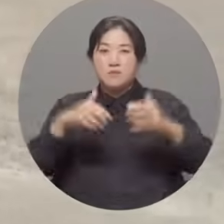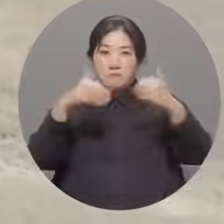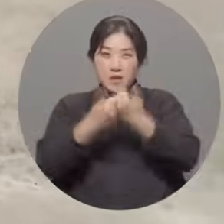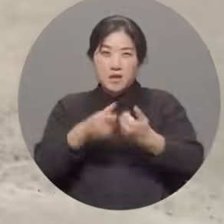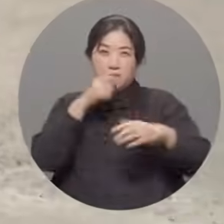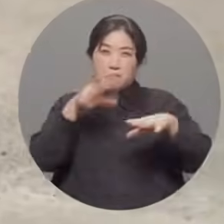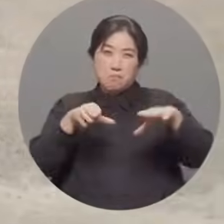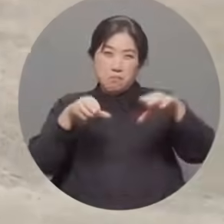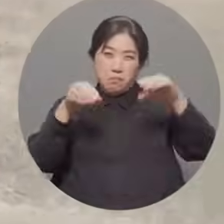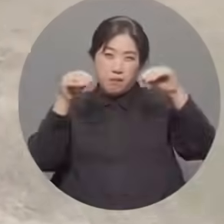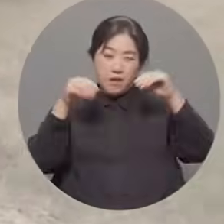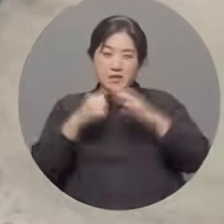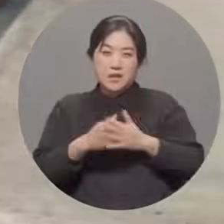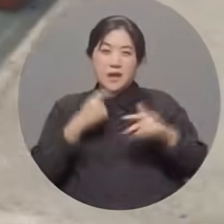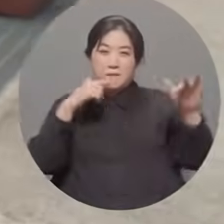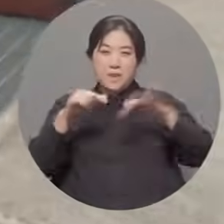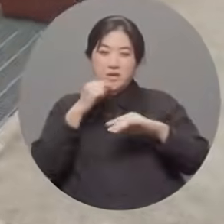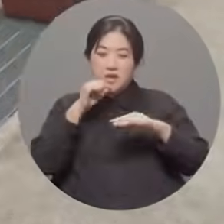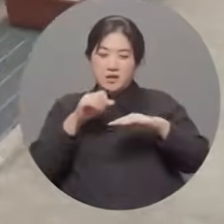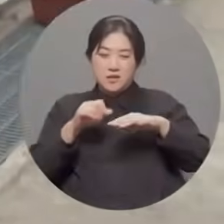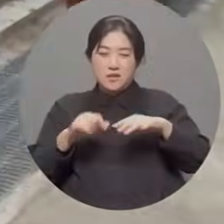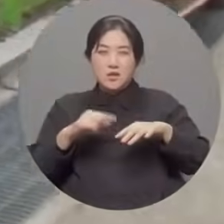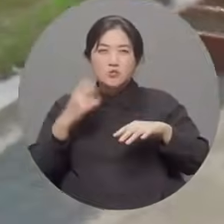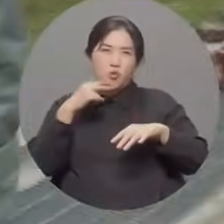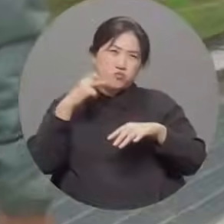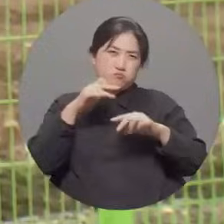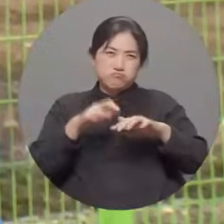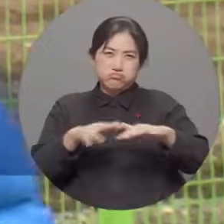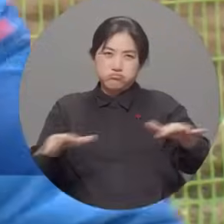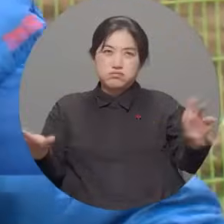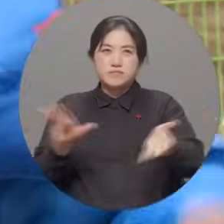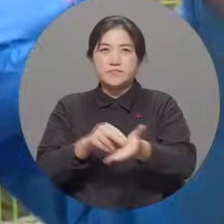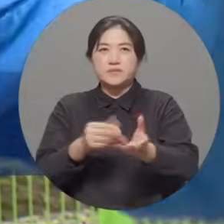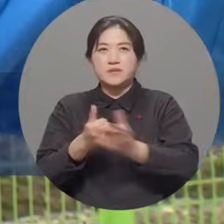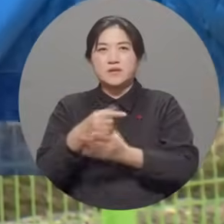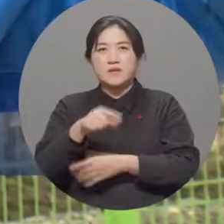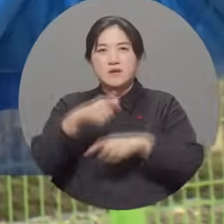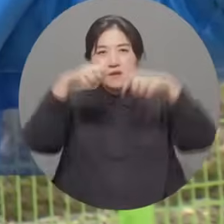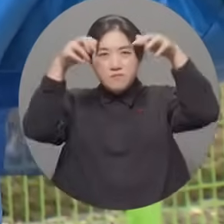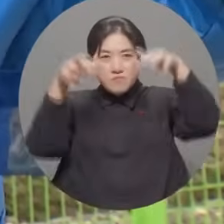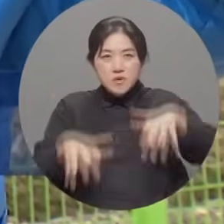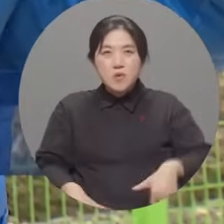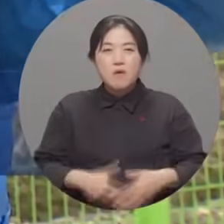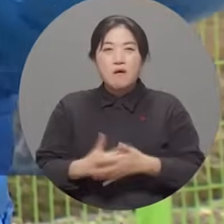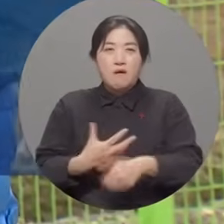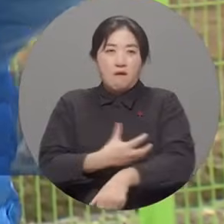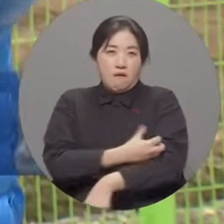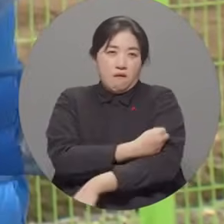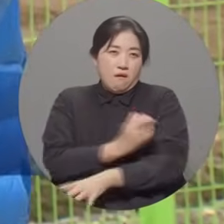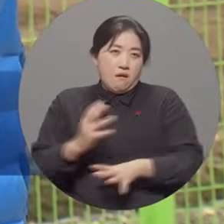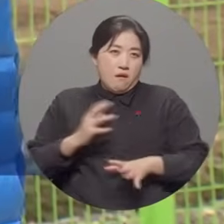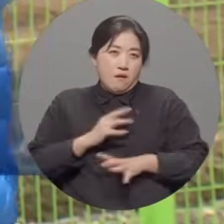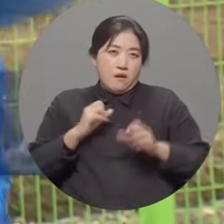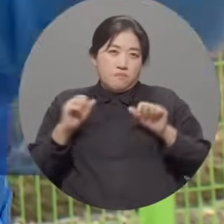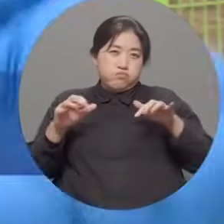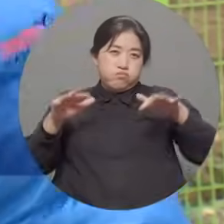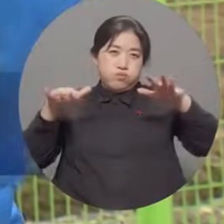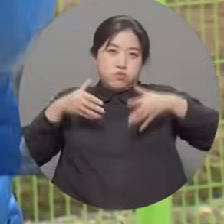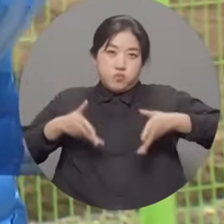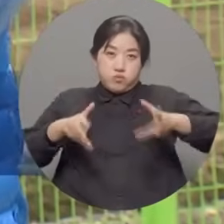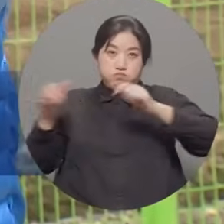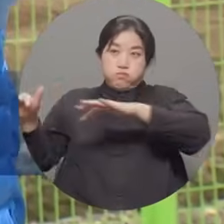인한 염해 현상까지 피해가 끊이지 않았습니다. 여기는 비가 오면은 아주 그냥 무섭게